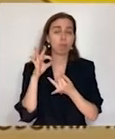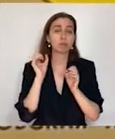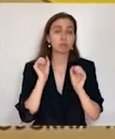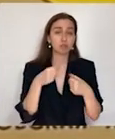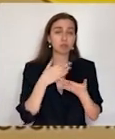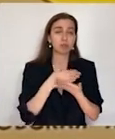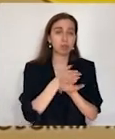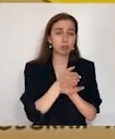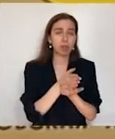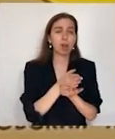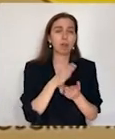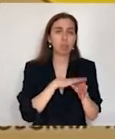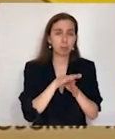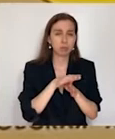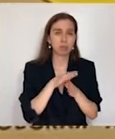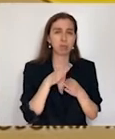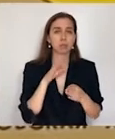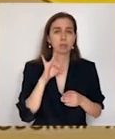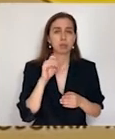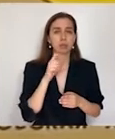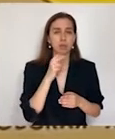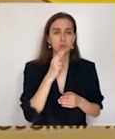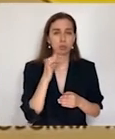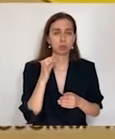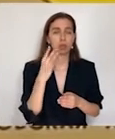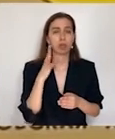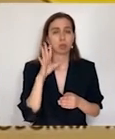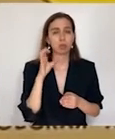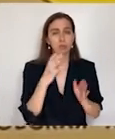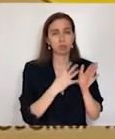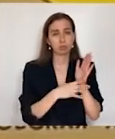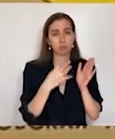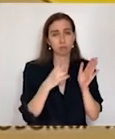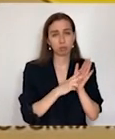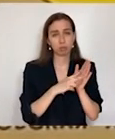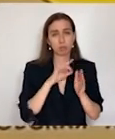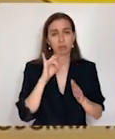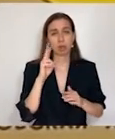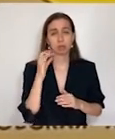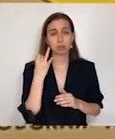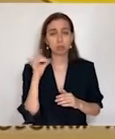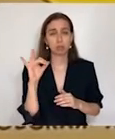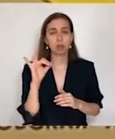резолюции 598 Совета Безопасности ООН. Иракский министр призвал Иран